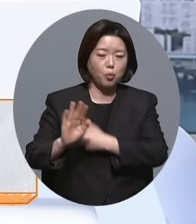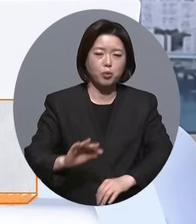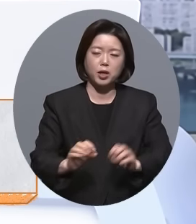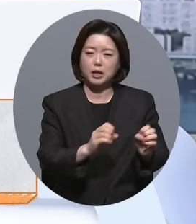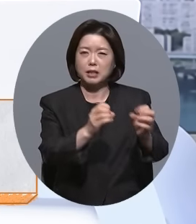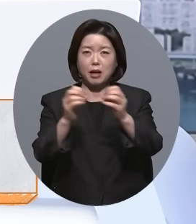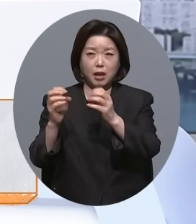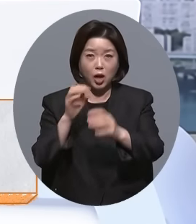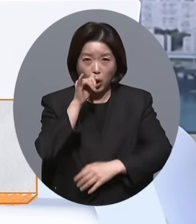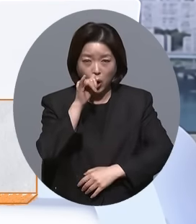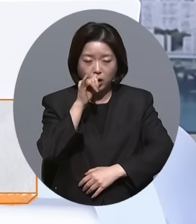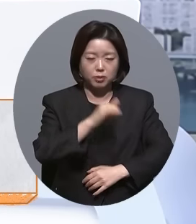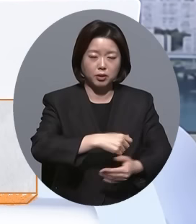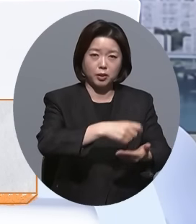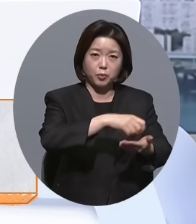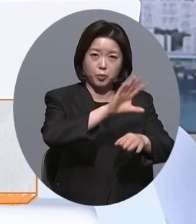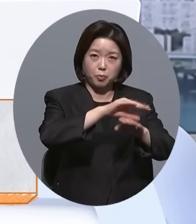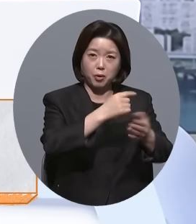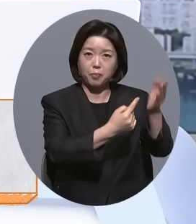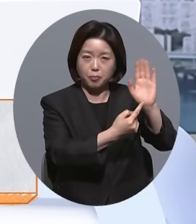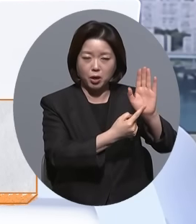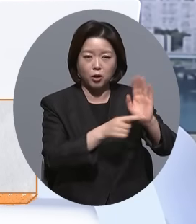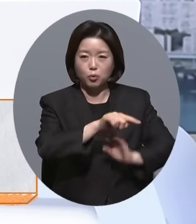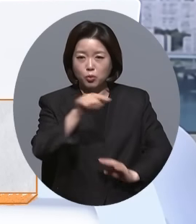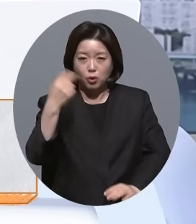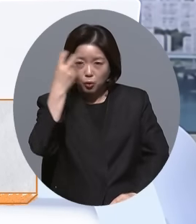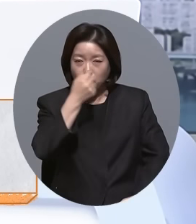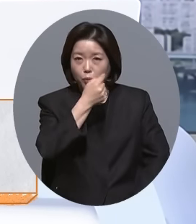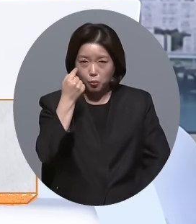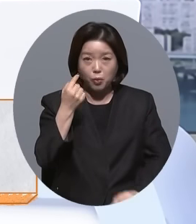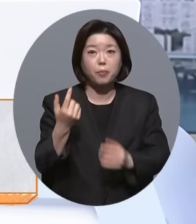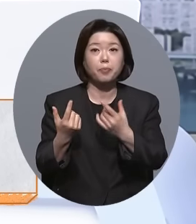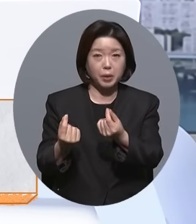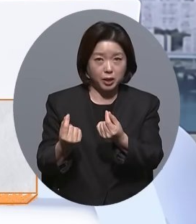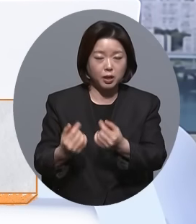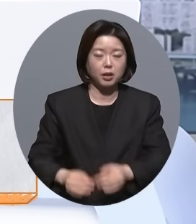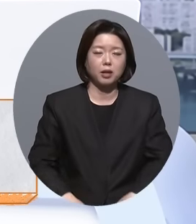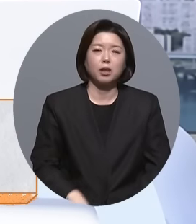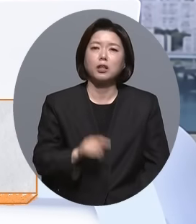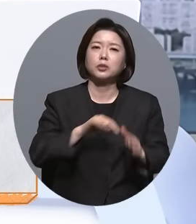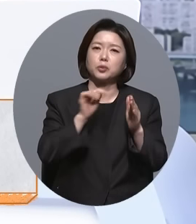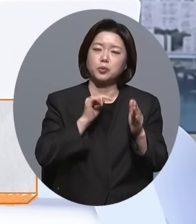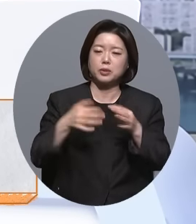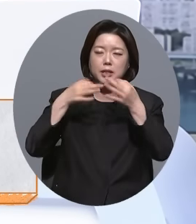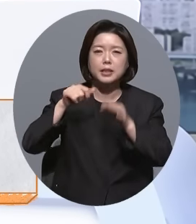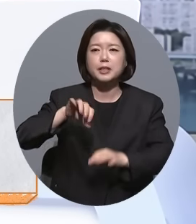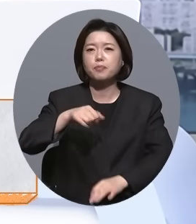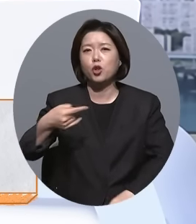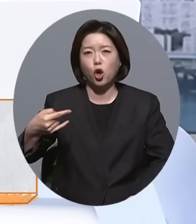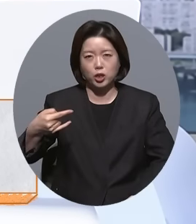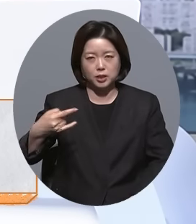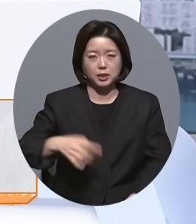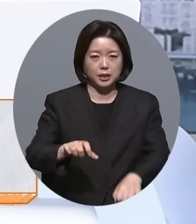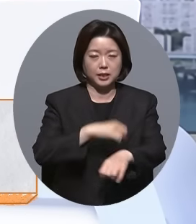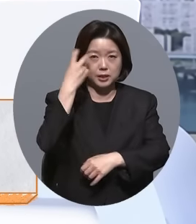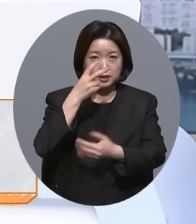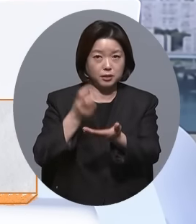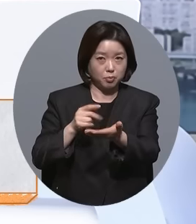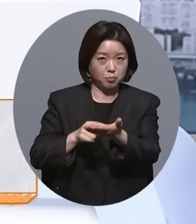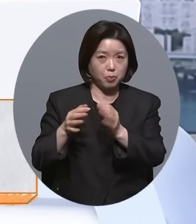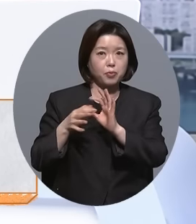오고 갔고 그게 이제 언론 통해서 저희들이 확인을 하고 있는 그런 과정이긴 한데 그중에서도 김건희 여사 특검법과